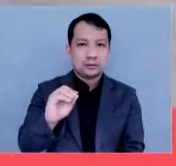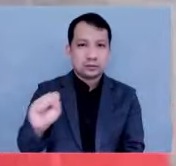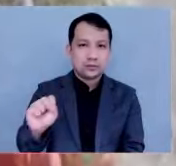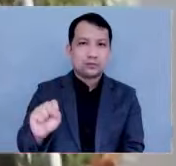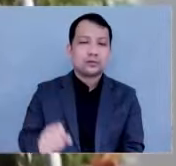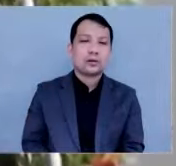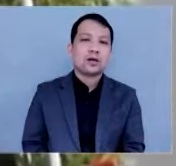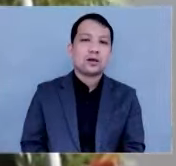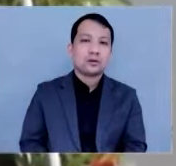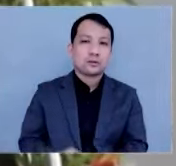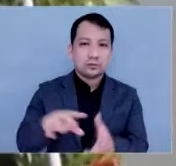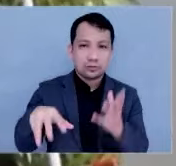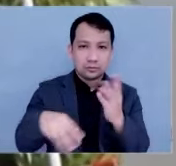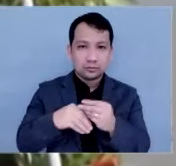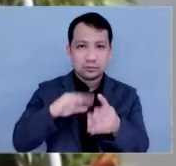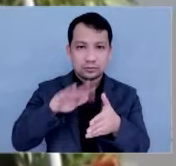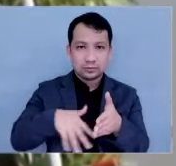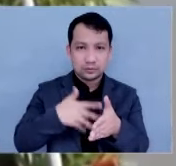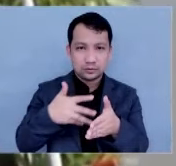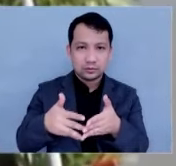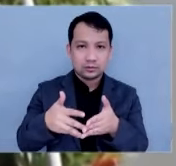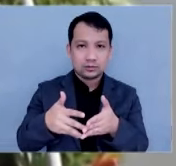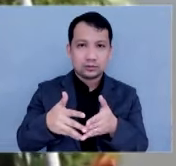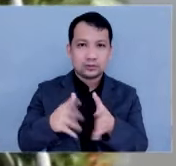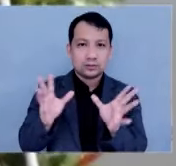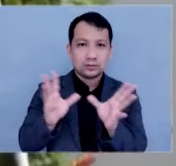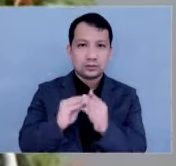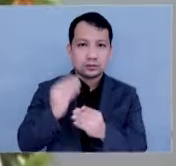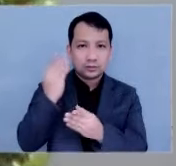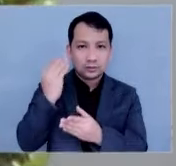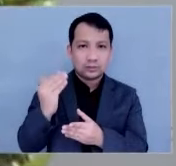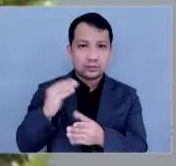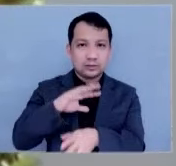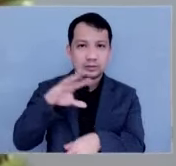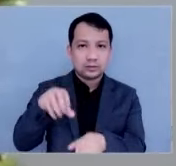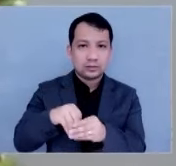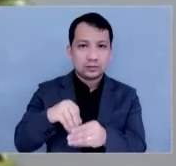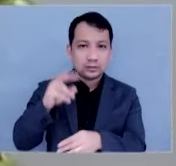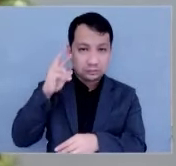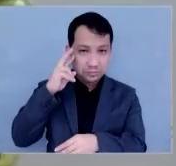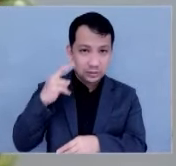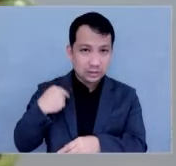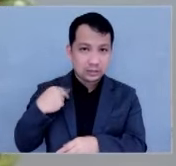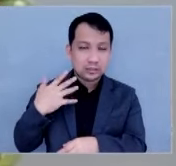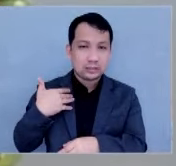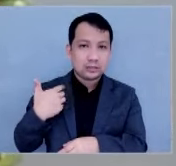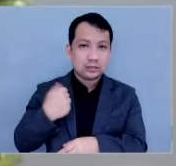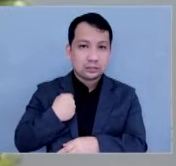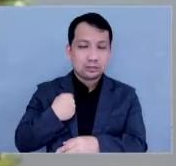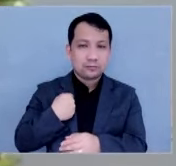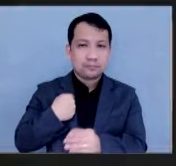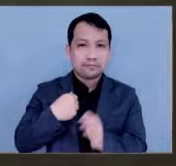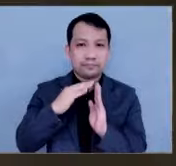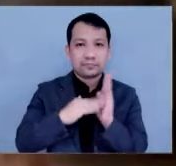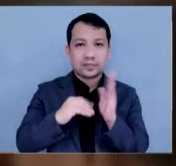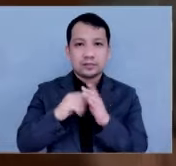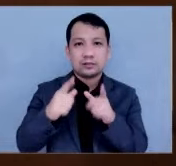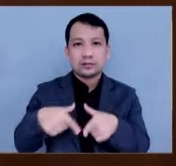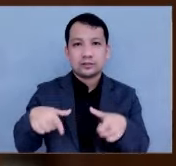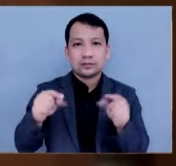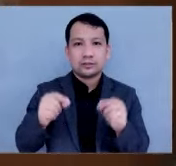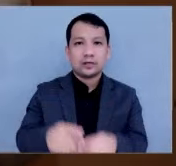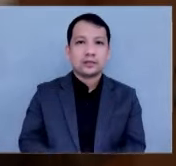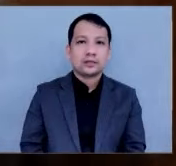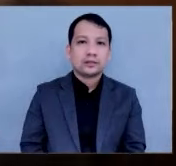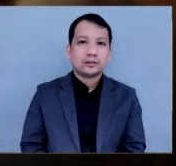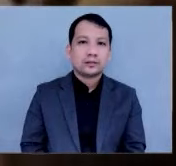summit may naka-schedule din siyang bilateral meeting kasama ang Vietnam Canada New Zealand at Japan Habang nasa